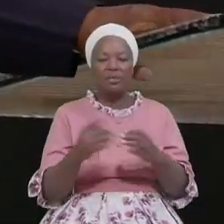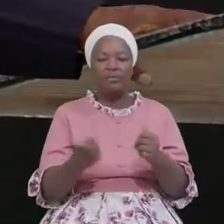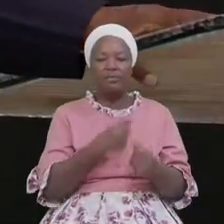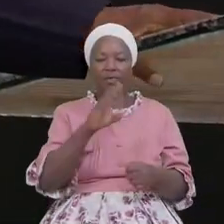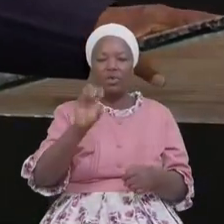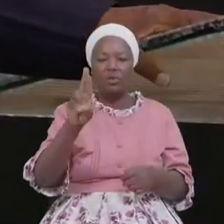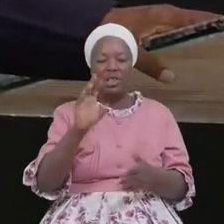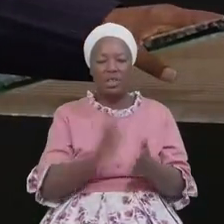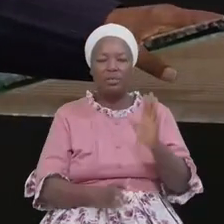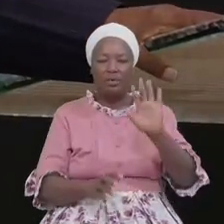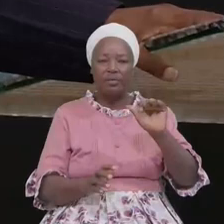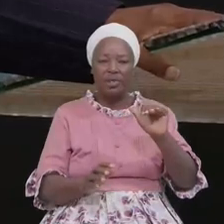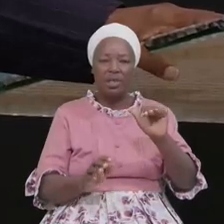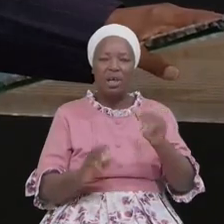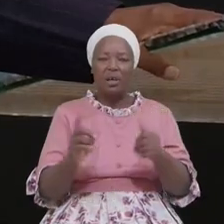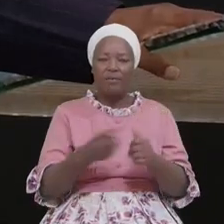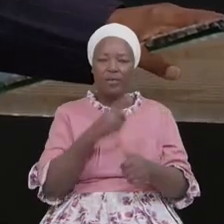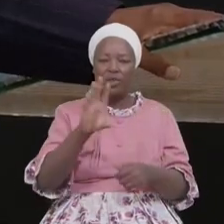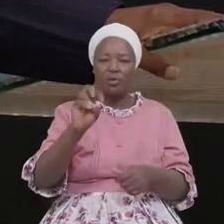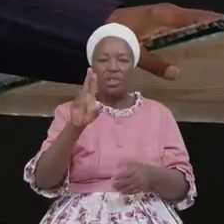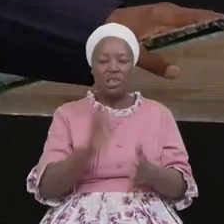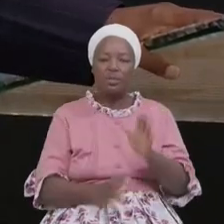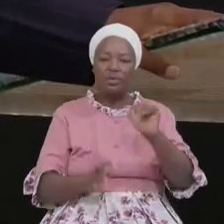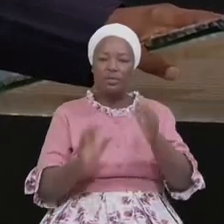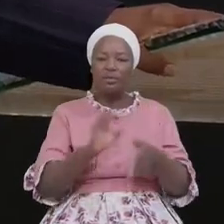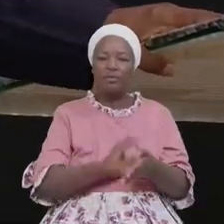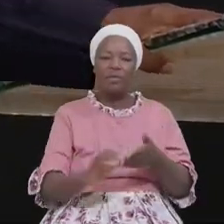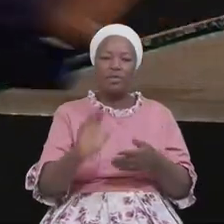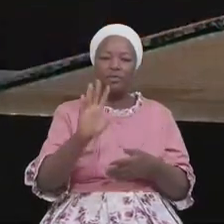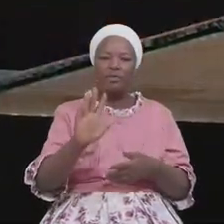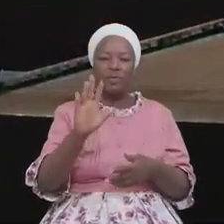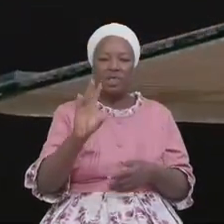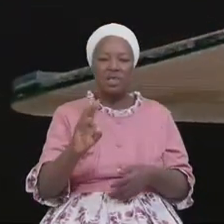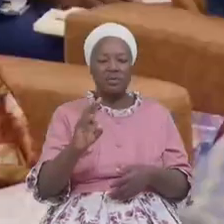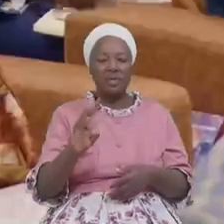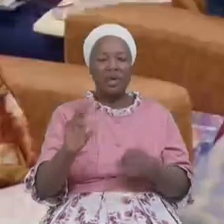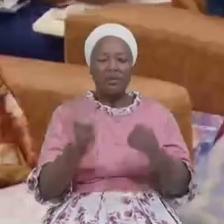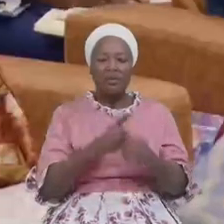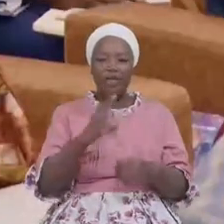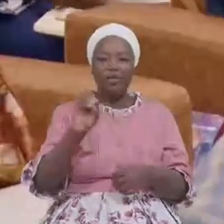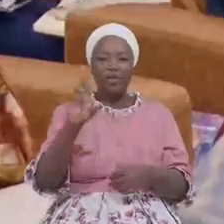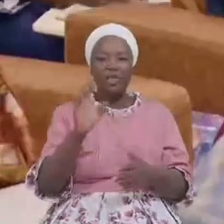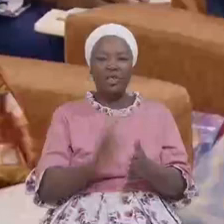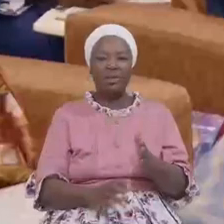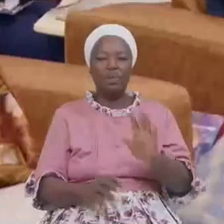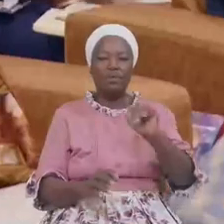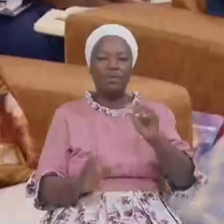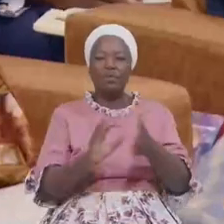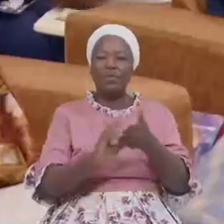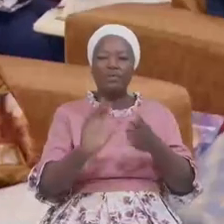15. Lisons là le verset 57. 1 Corinthiens 15,